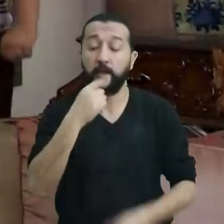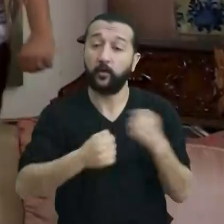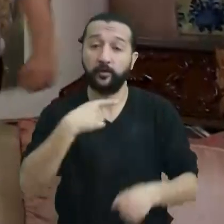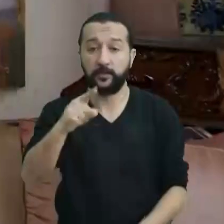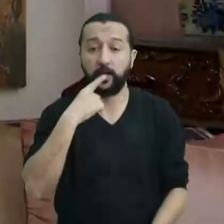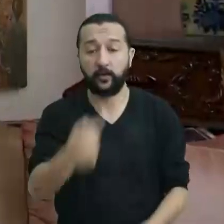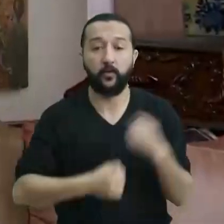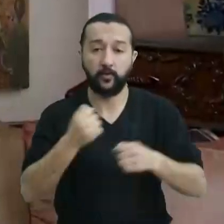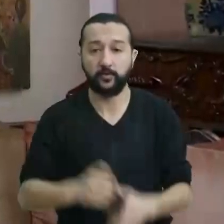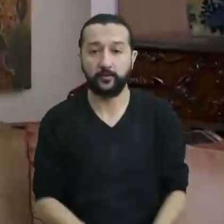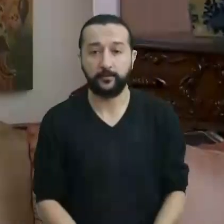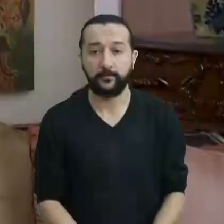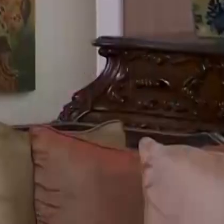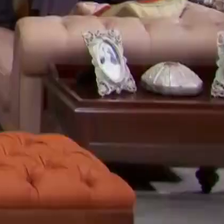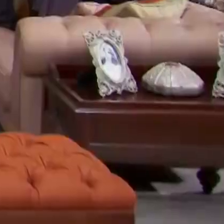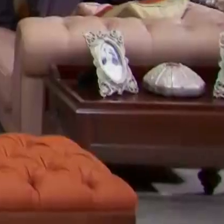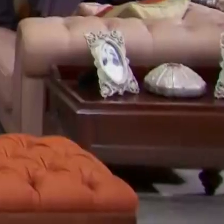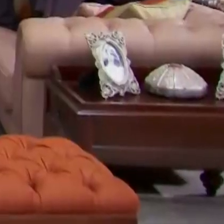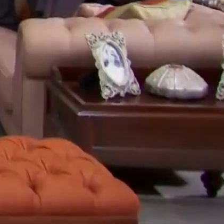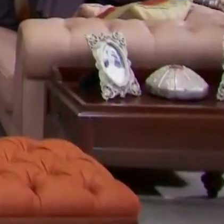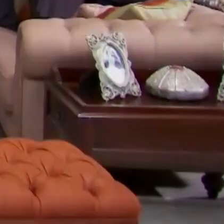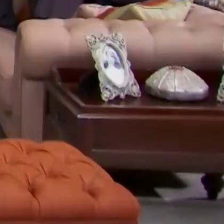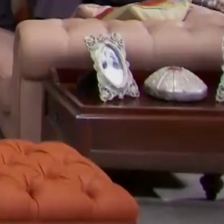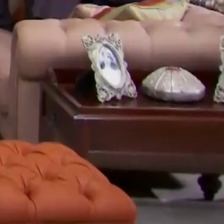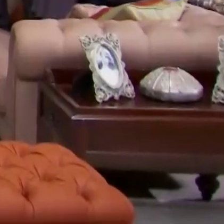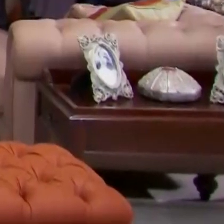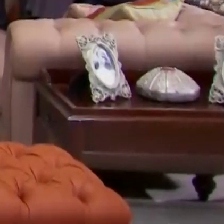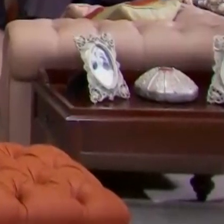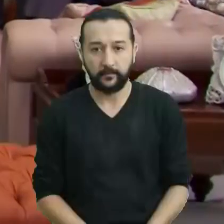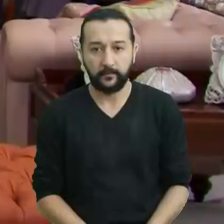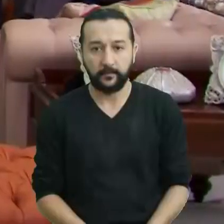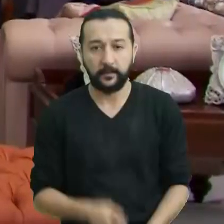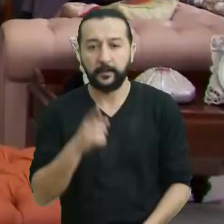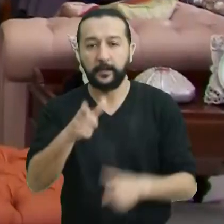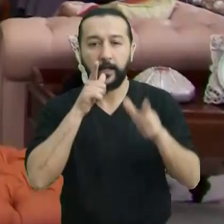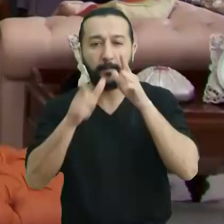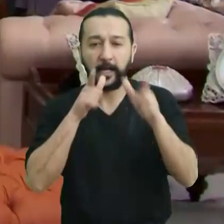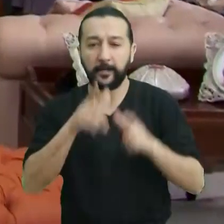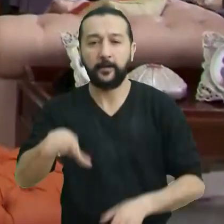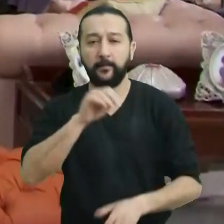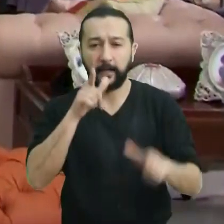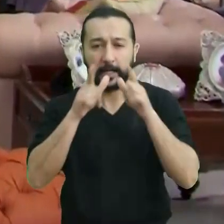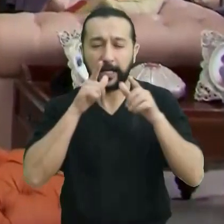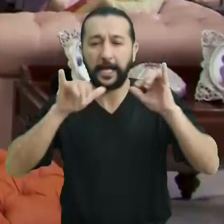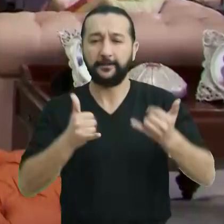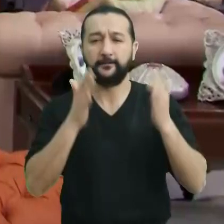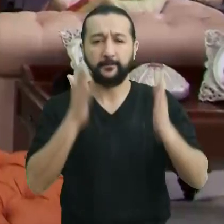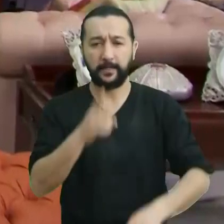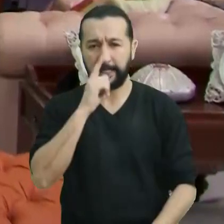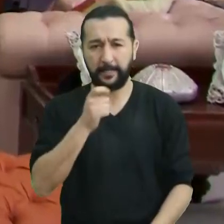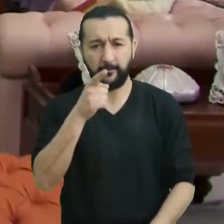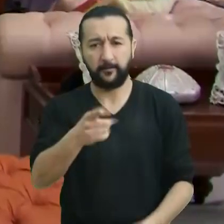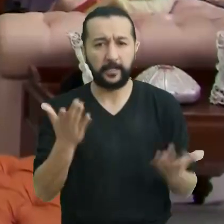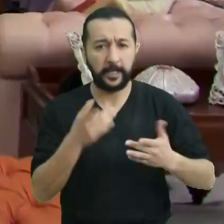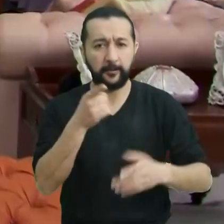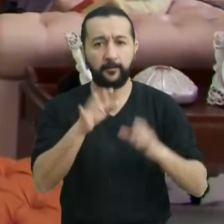Şükrü koş. Koş Şükrü koş. Koş, Şükrü, koş. Ay. Hepsi koltuğun üstüne çıkmış. Ay Allah'ım, o neydi